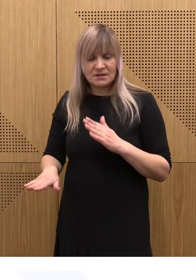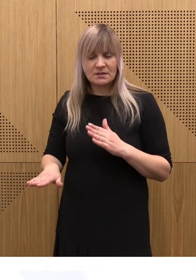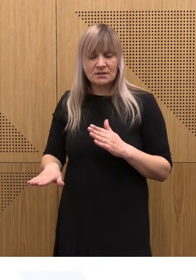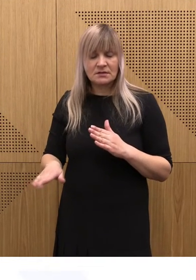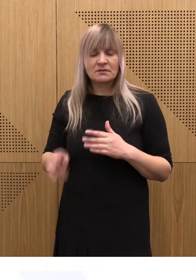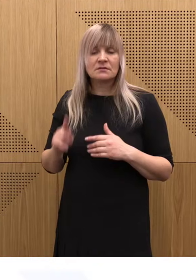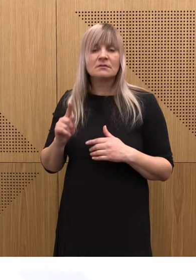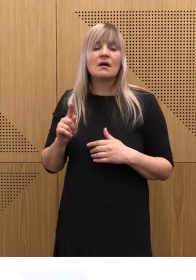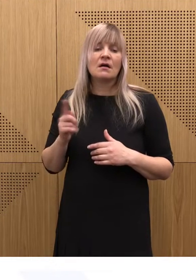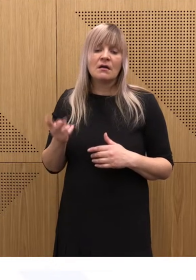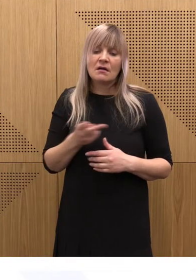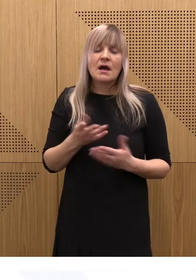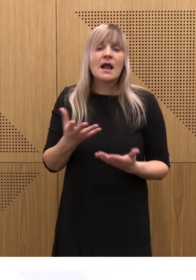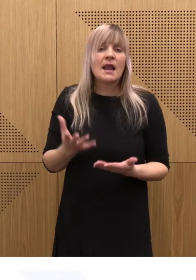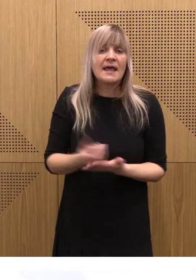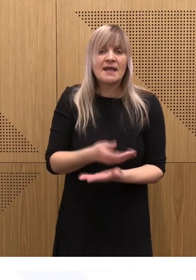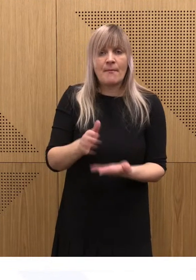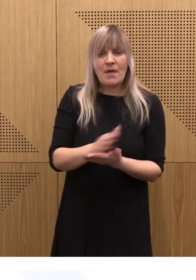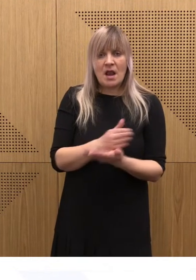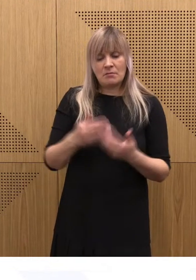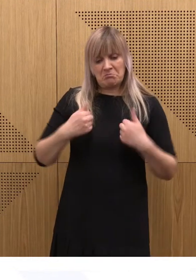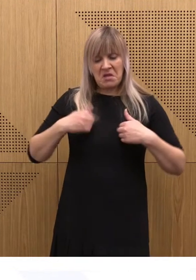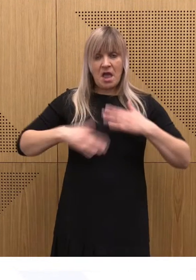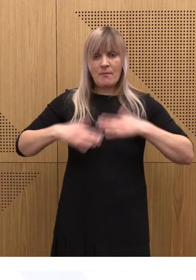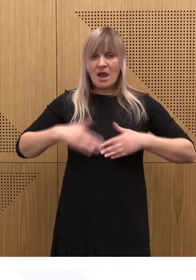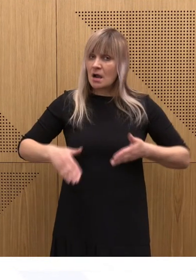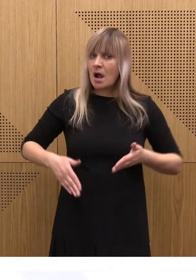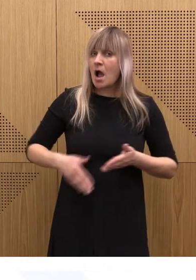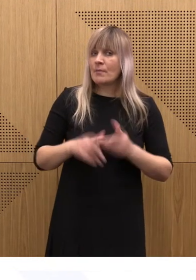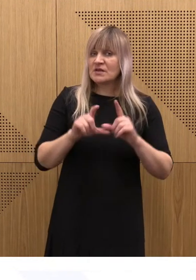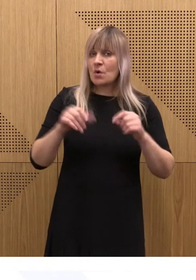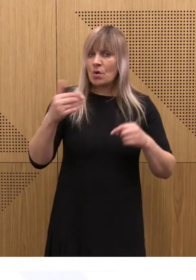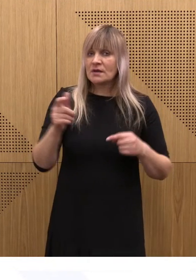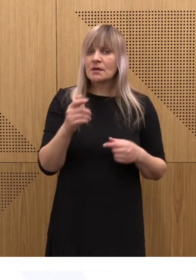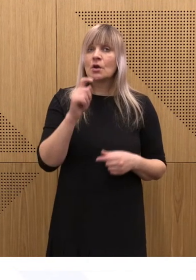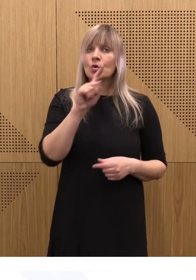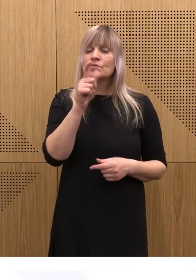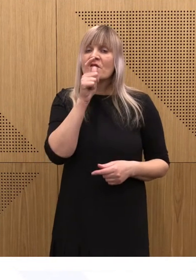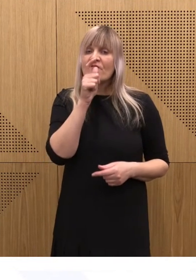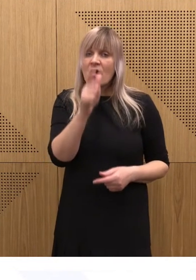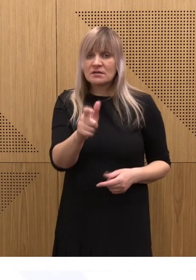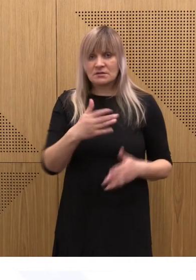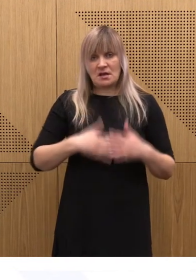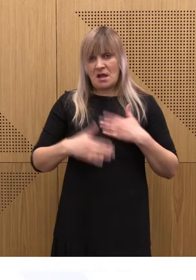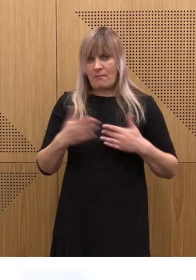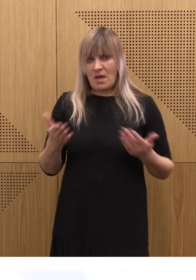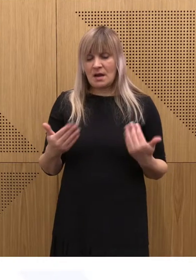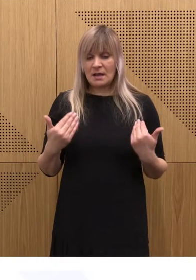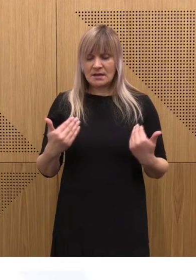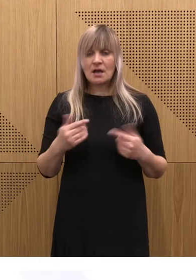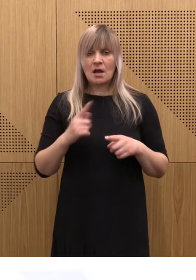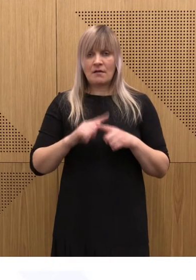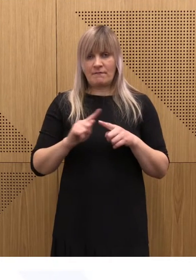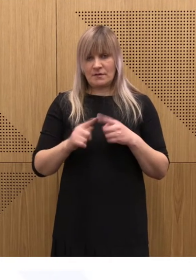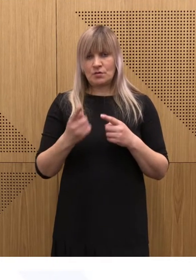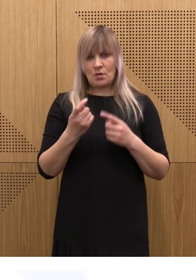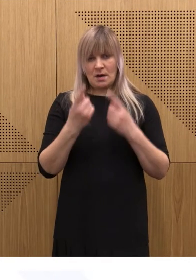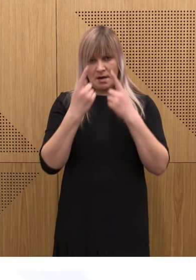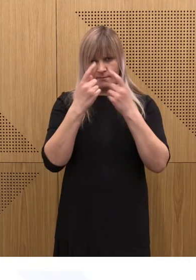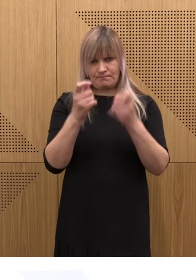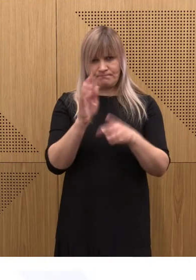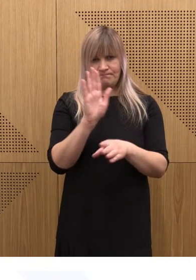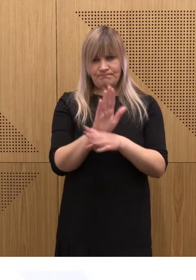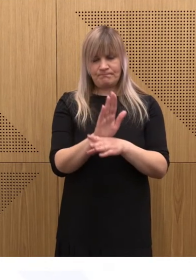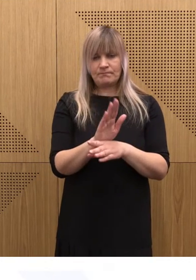leiame need lahendused ja me oleme hea meelega ka abis koolidele ja vastame nende küsimustele. Läheb välja täna kohe lähiajal ka see